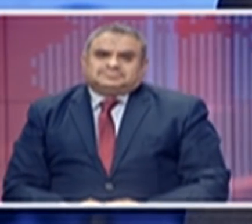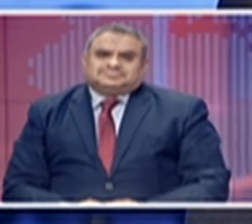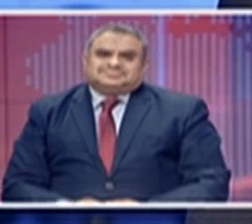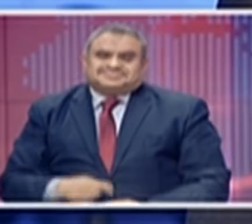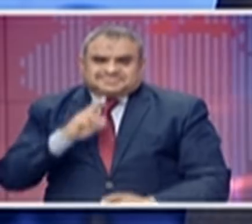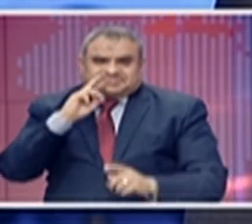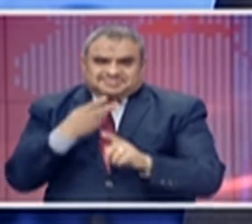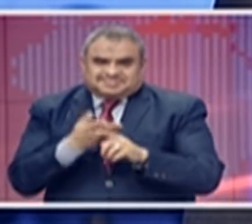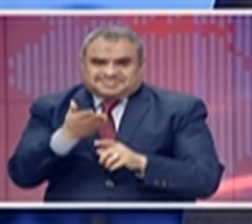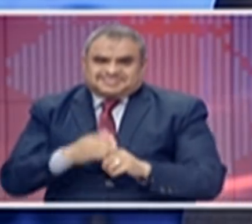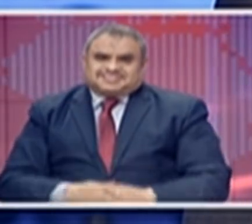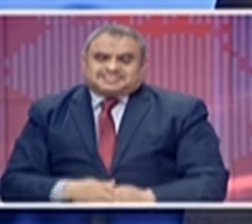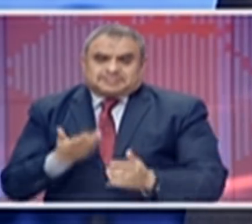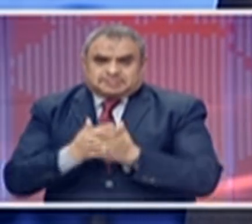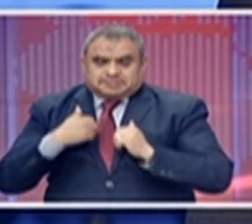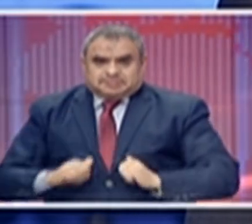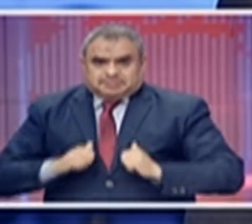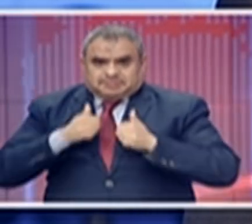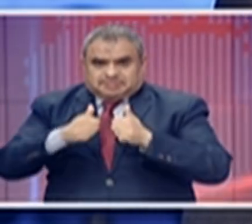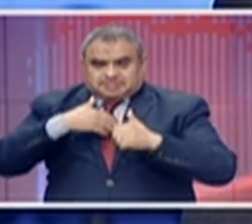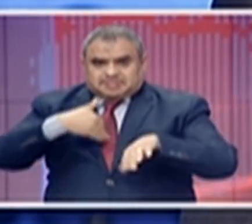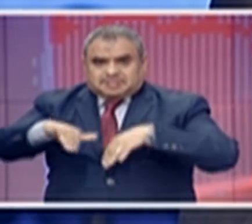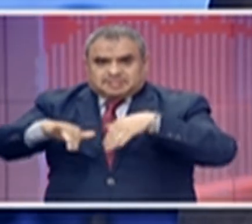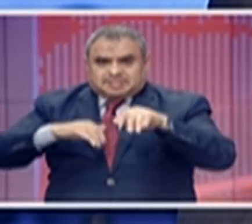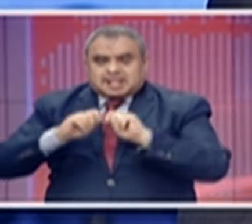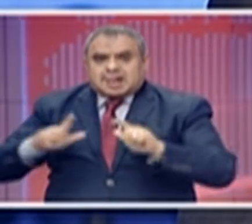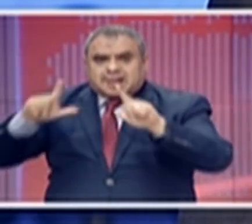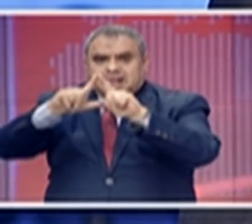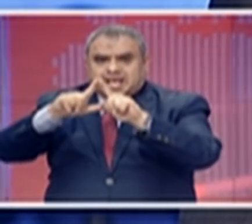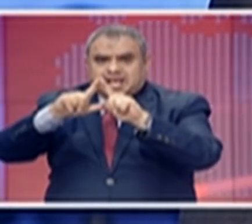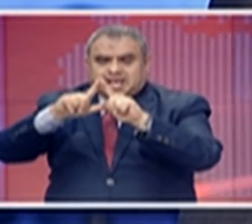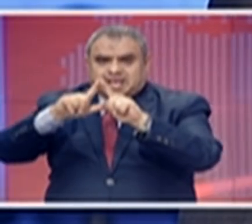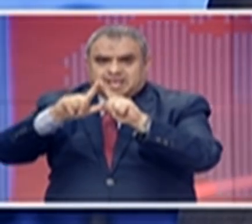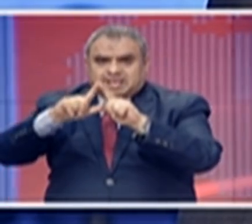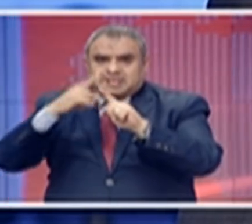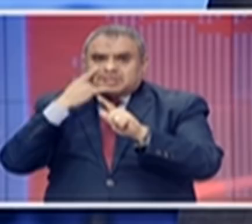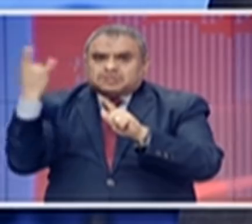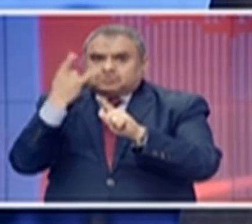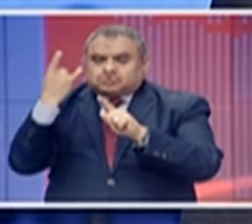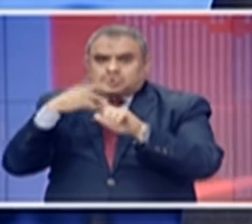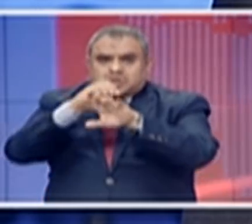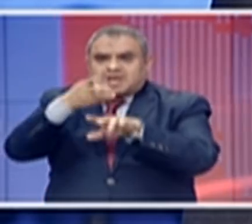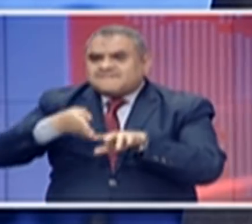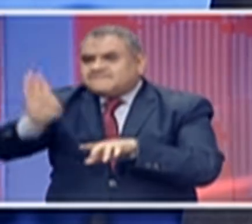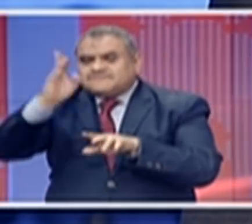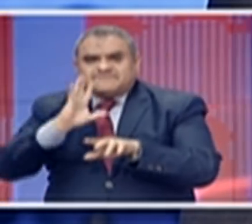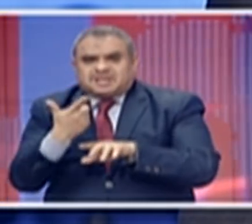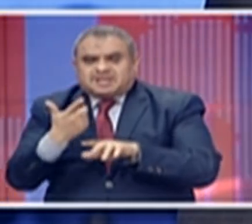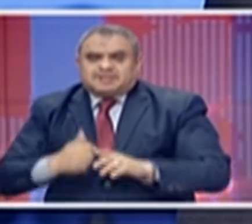حاضر. وانا واحنا ماشيين في الطريق قابلتنا لجنه. حضرة الضابط قال لنا على فين؟